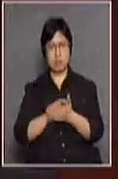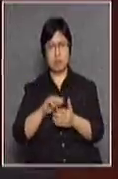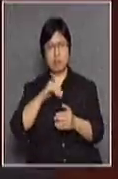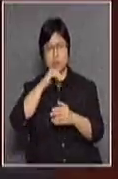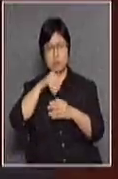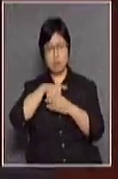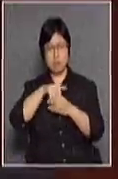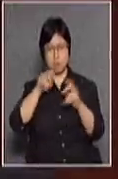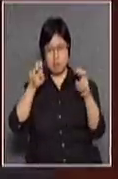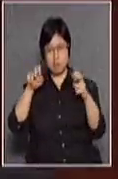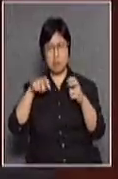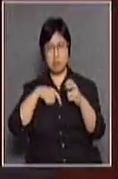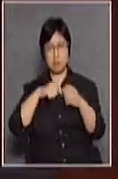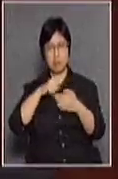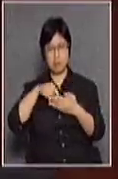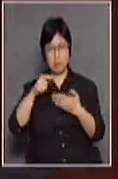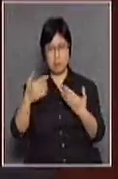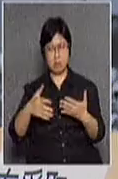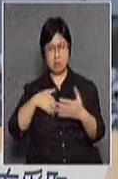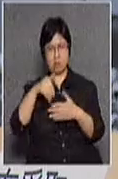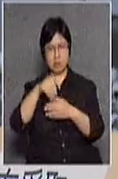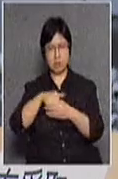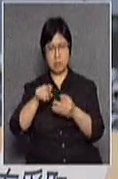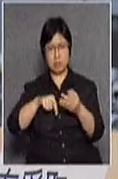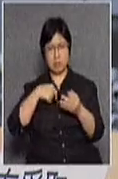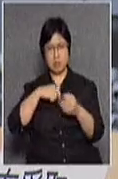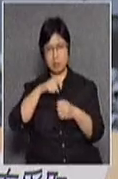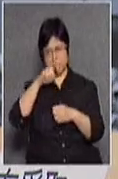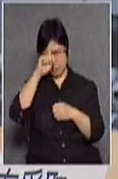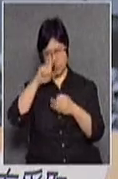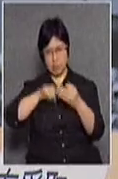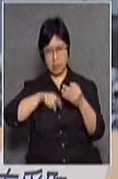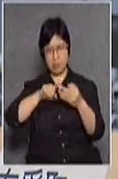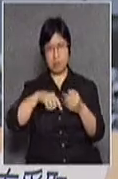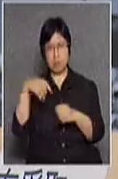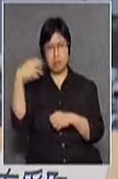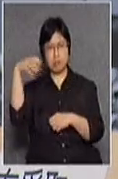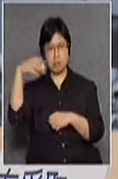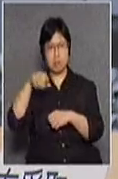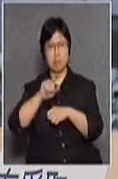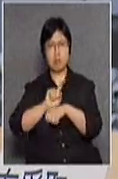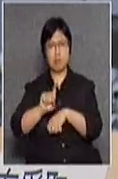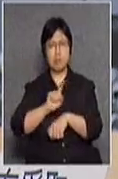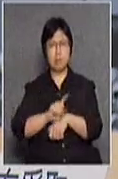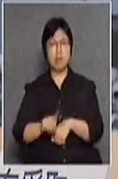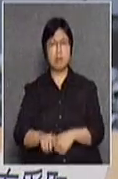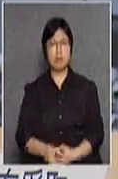是梁國雄議員動議的修正案，予以通過。現在付諸表決。梁國雄議員要求記名表決，表決鐘響1分鐘。